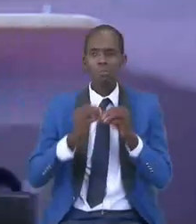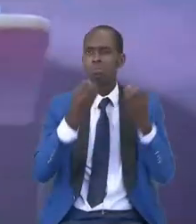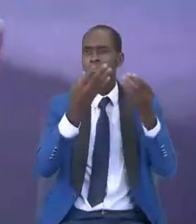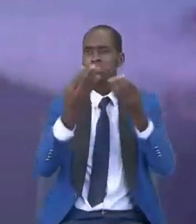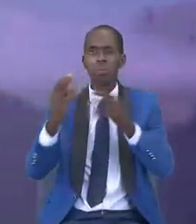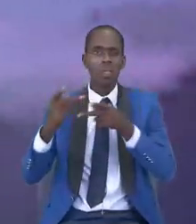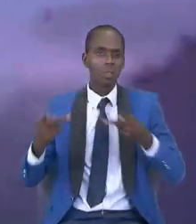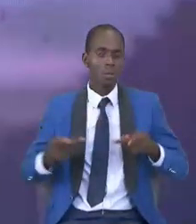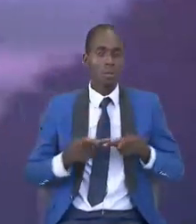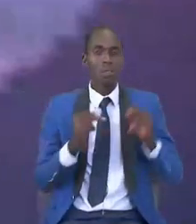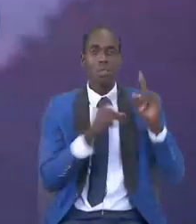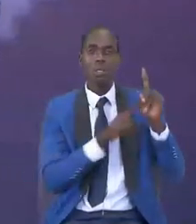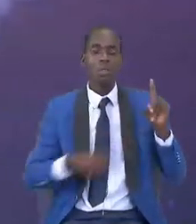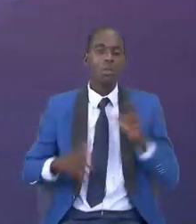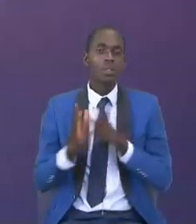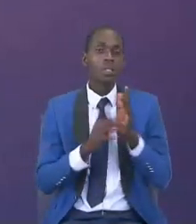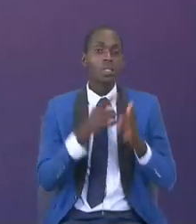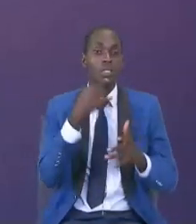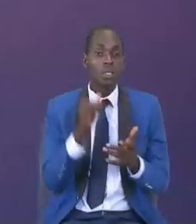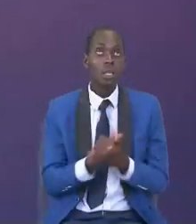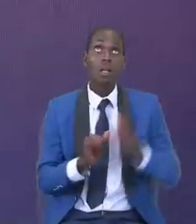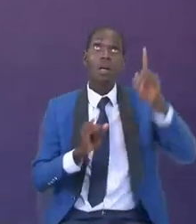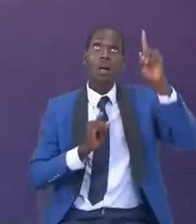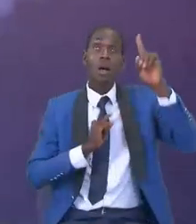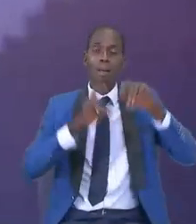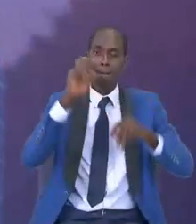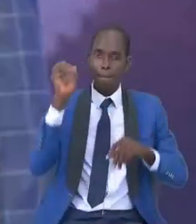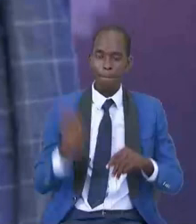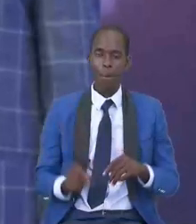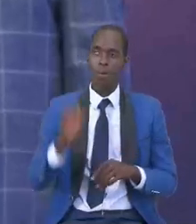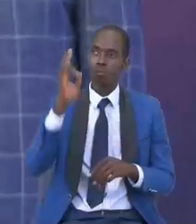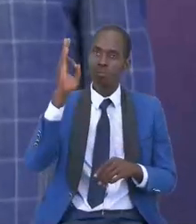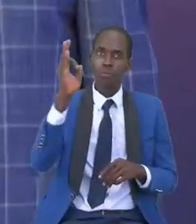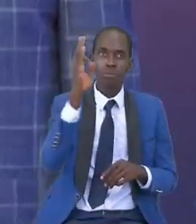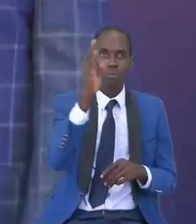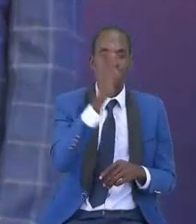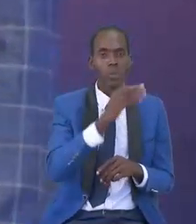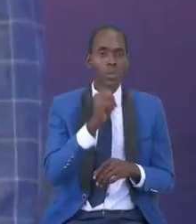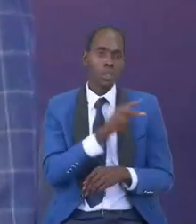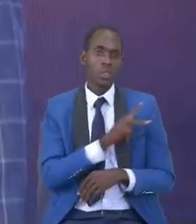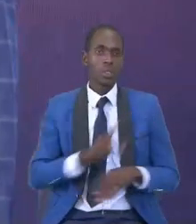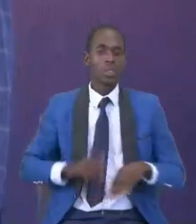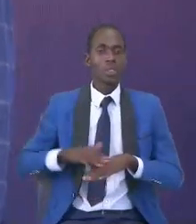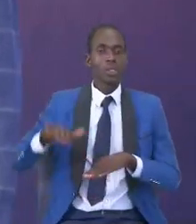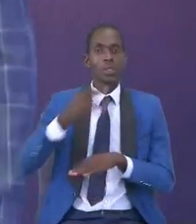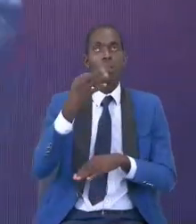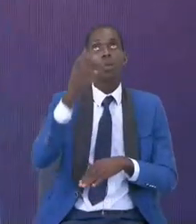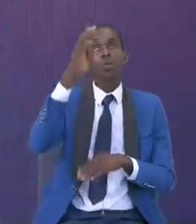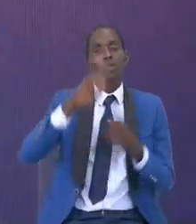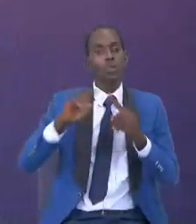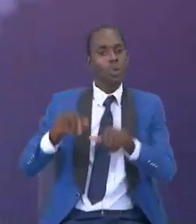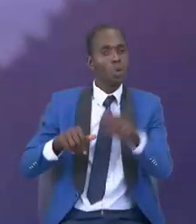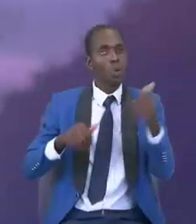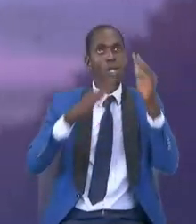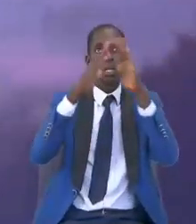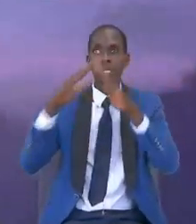ou ailleurs. Le Seigneur Jésus-Christ a dit, il faut aussi que j'annonce la bonne nouvelle du royaume de Dieu aux